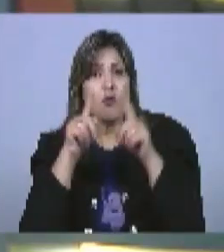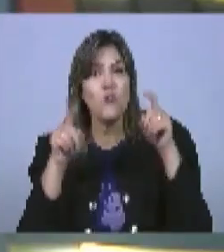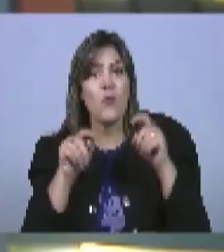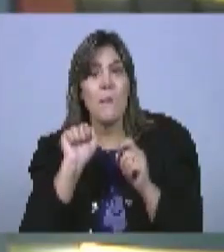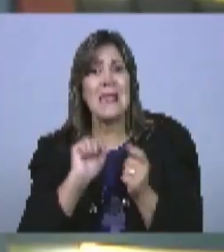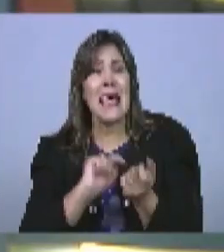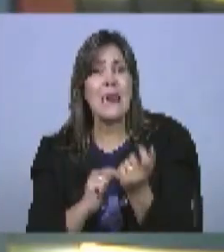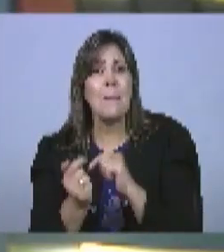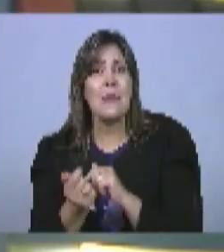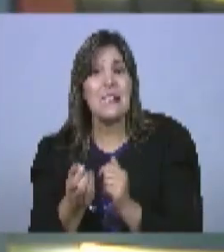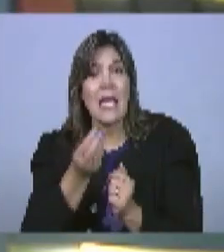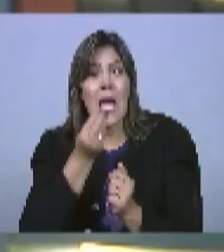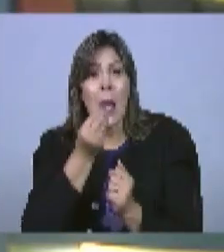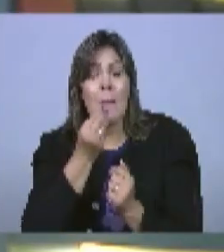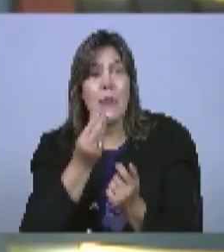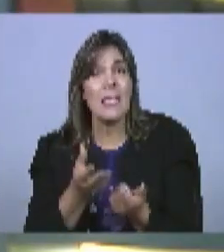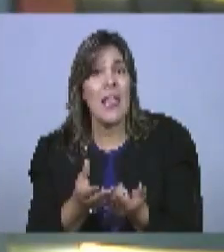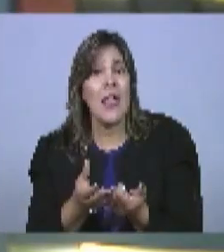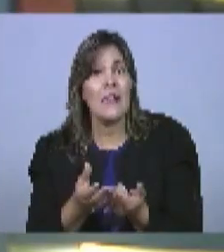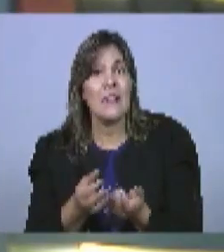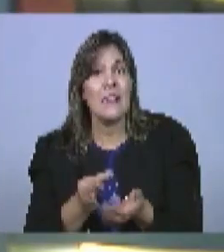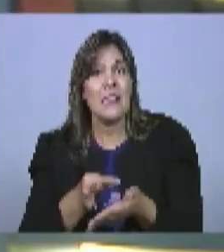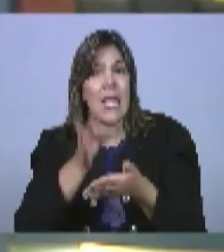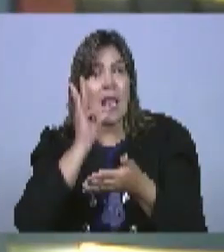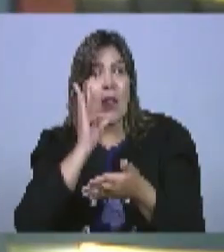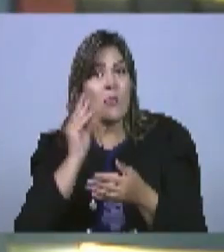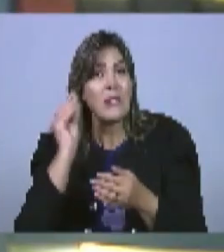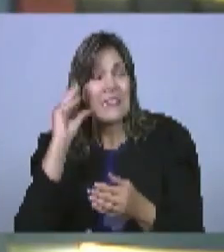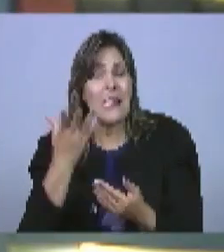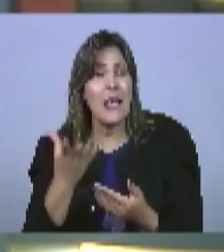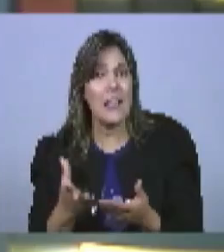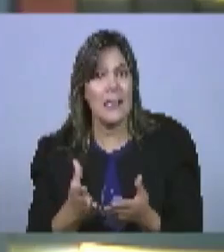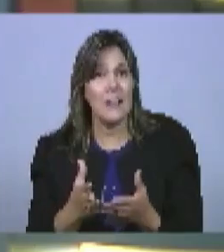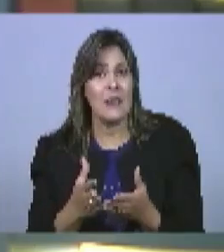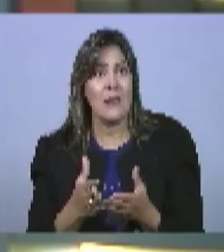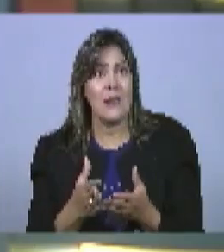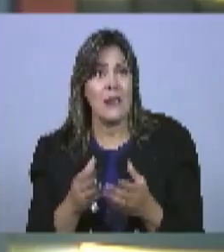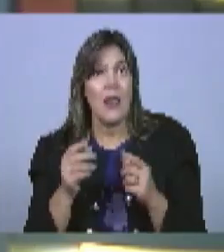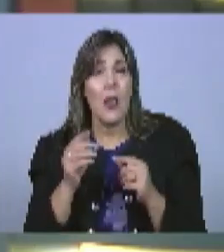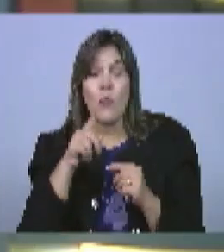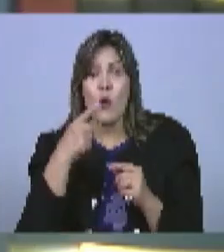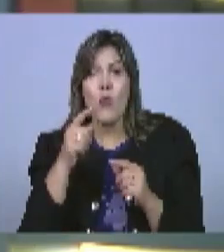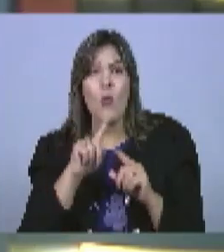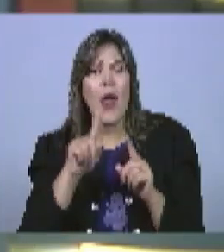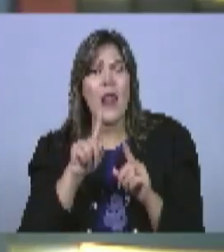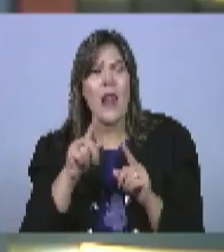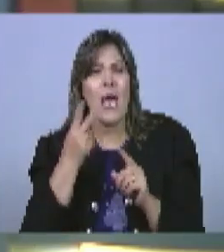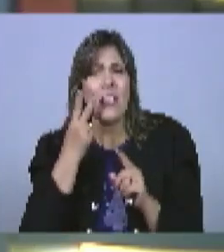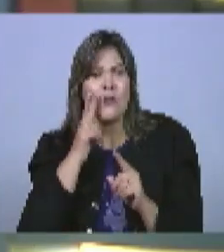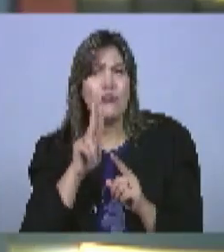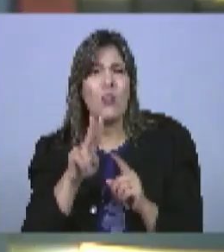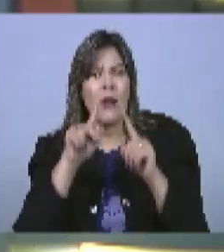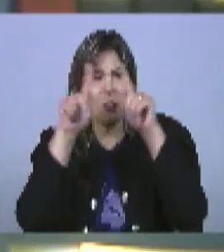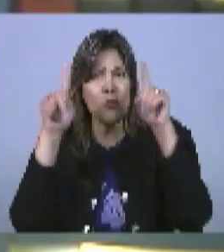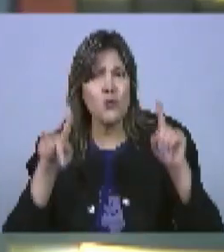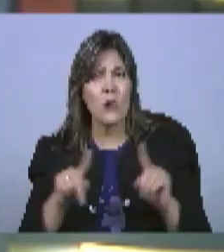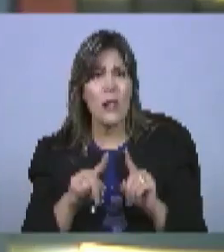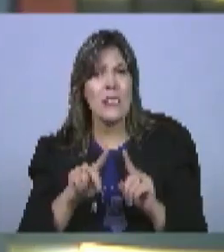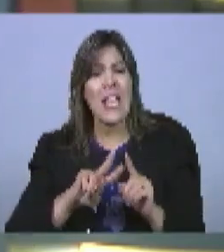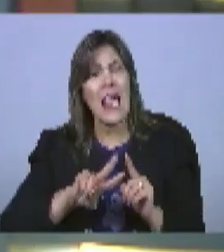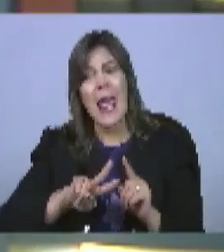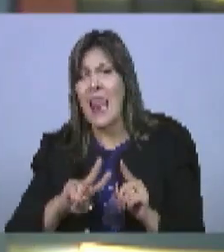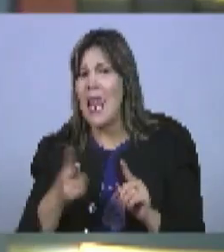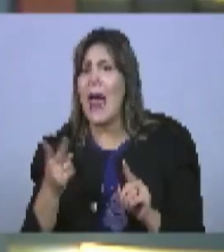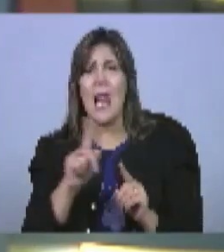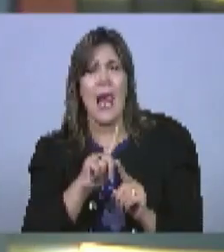مجموعه من هؤلاء المدعين بيقول لك اصل اللوحه المقصوده او المشهد المقصود غير لوحه